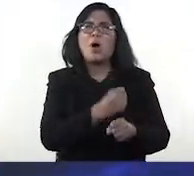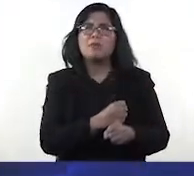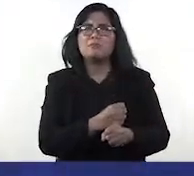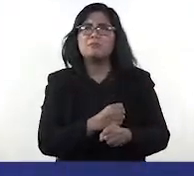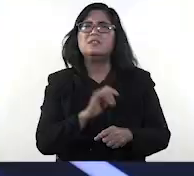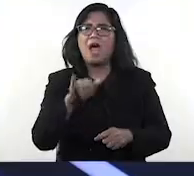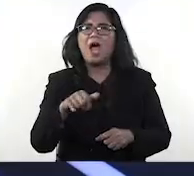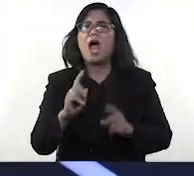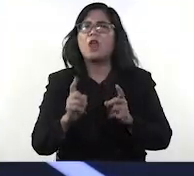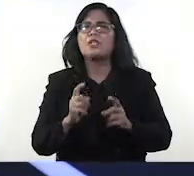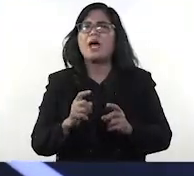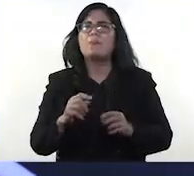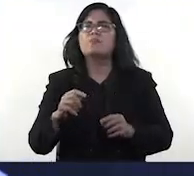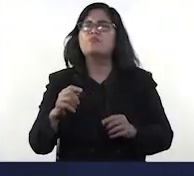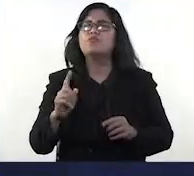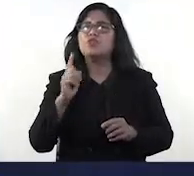agama